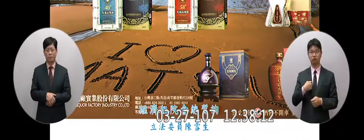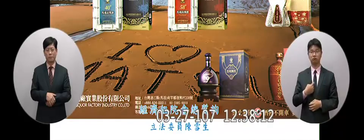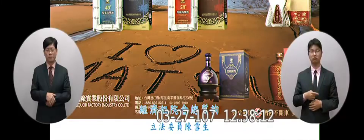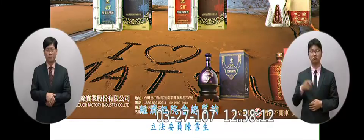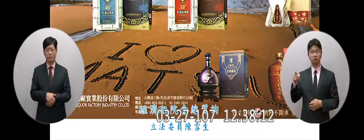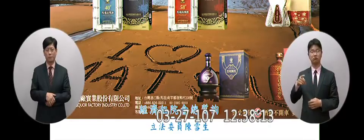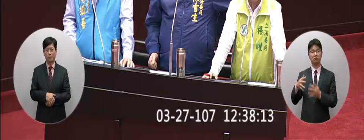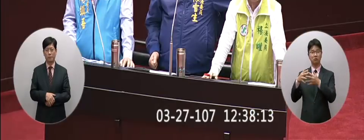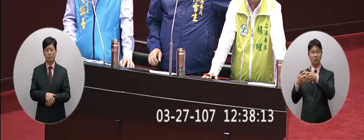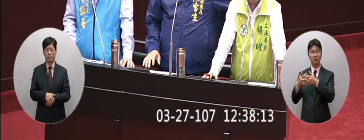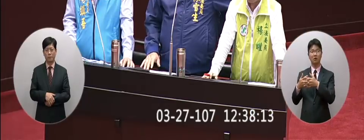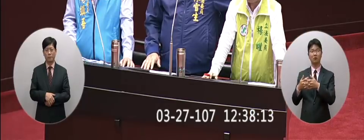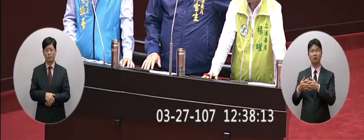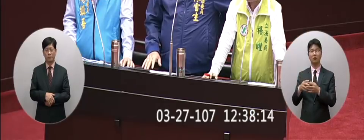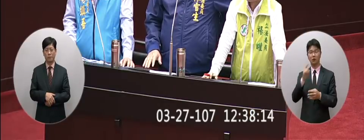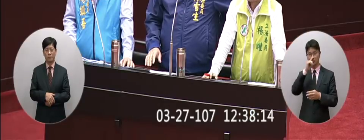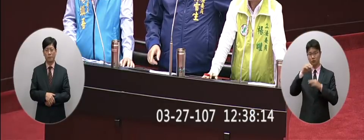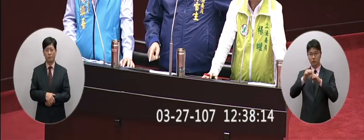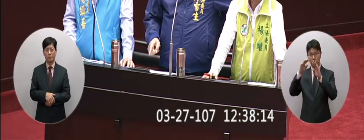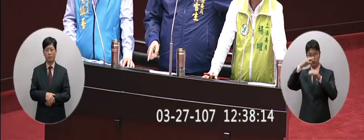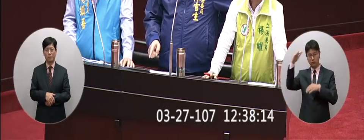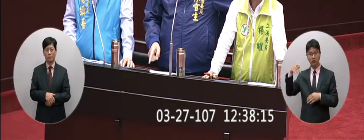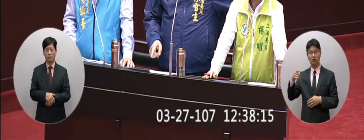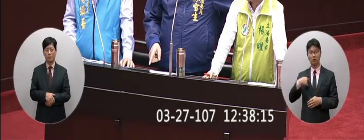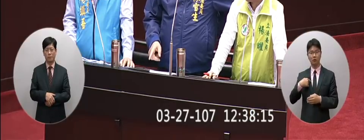旧金山的一个双金奖哈、啊。